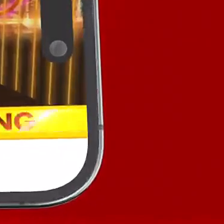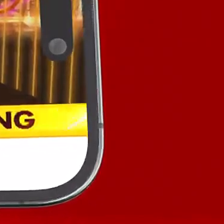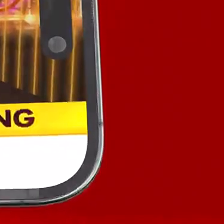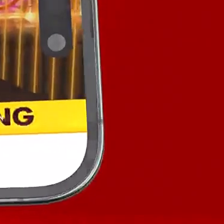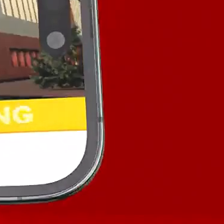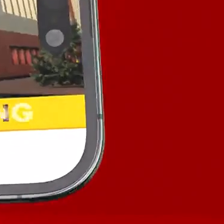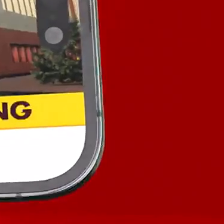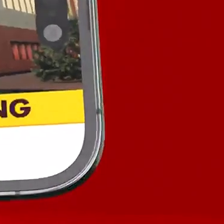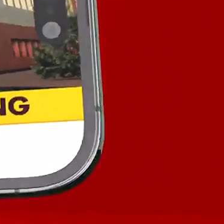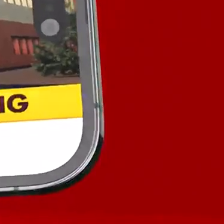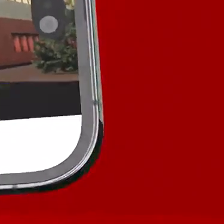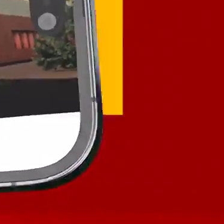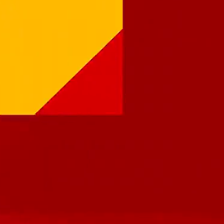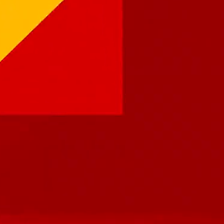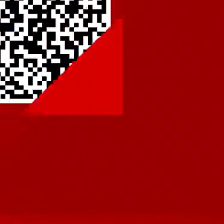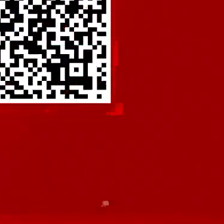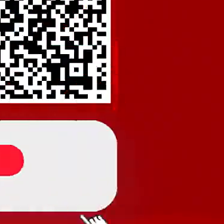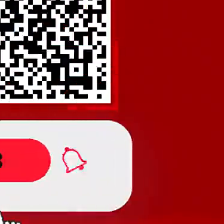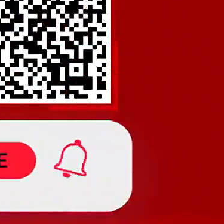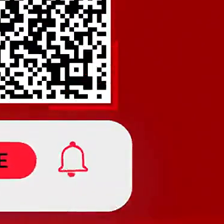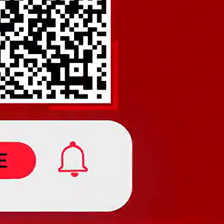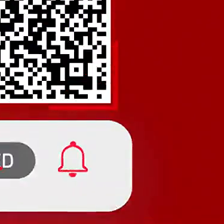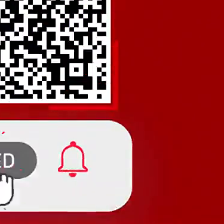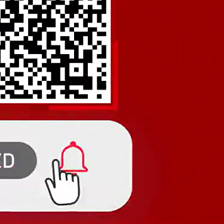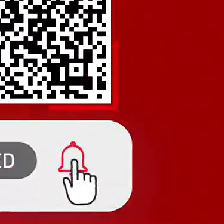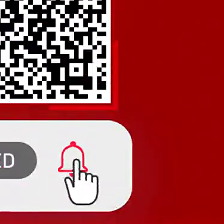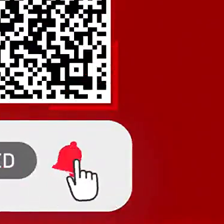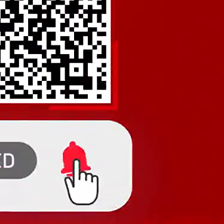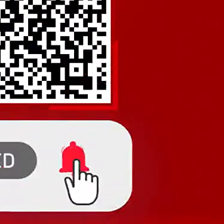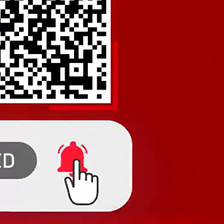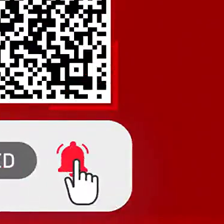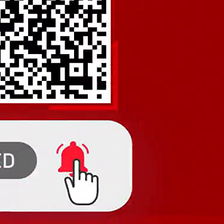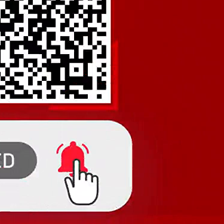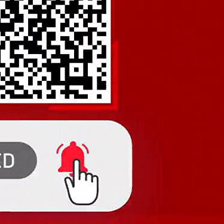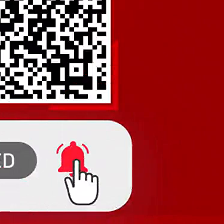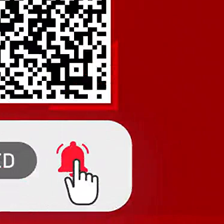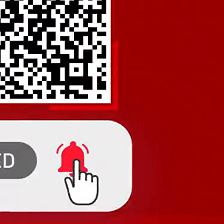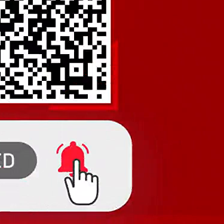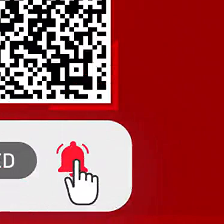പാക്കേജുകളും എക്സ്പ്ലെയിനറുകളും വിശദമായി കാണാൻ ഞങ്ങളുടെ യൂട്യൂബ് ചാനൽ നിങ്ങൾക്ക് സബ്സ്ക്രൈബ് ചെയ്യാം.